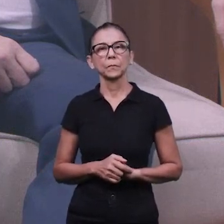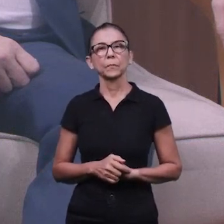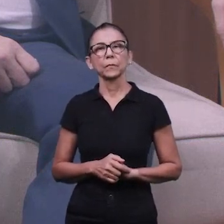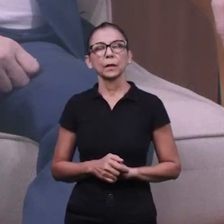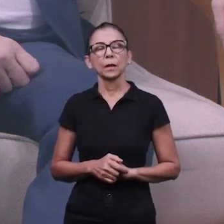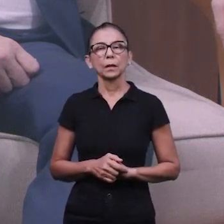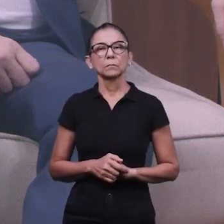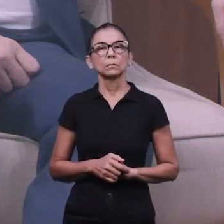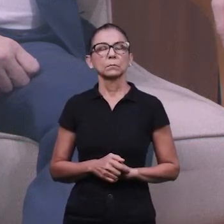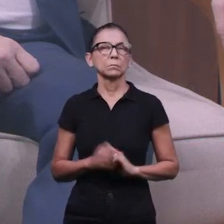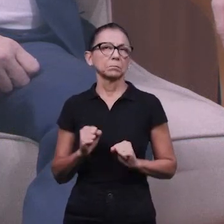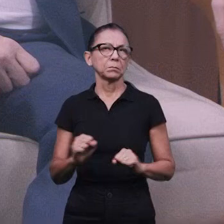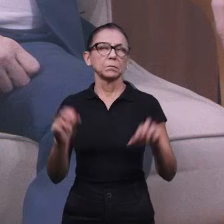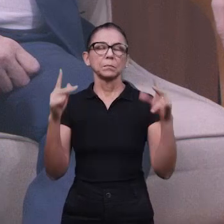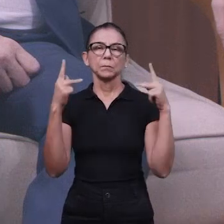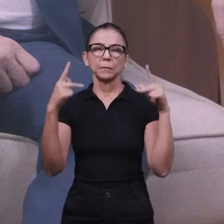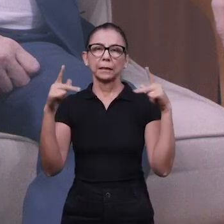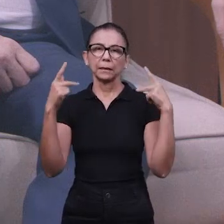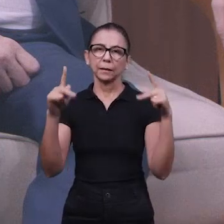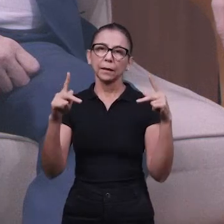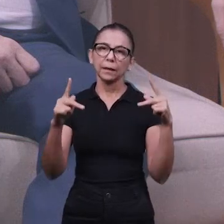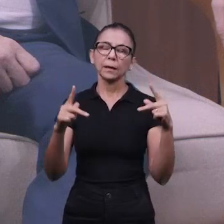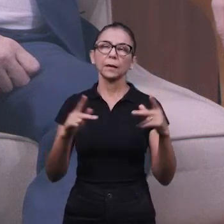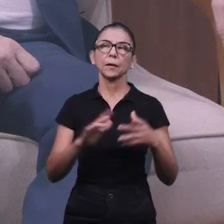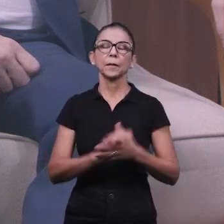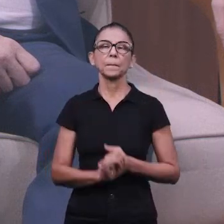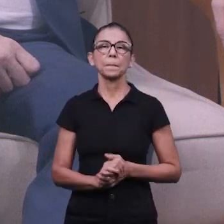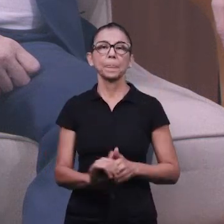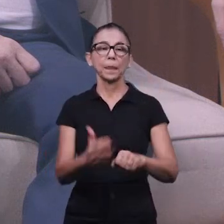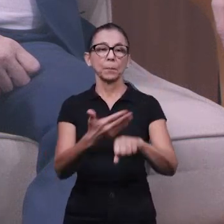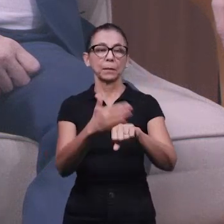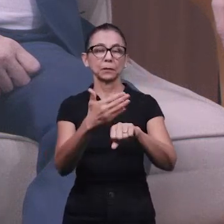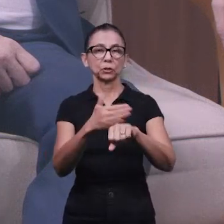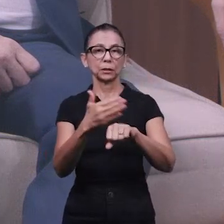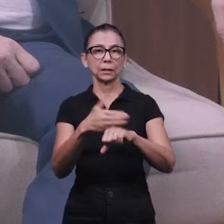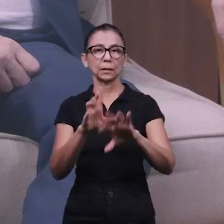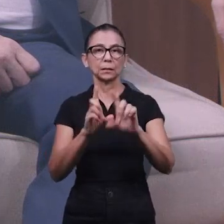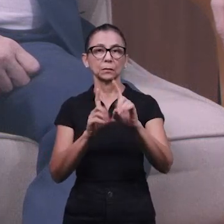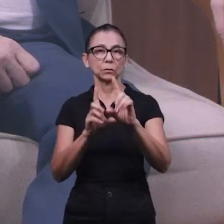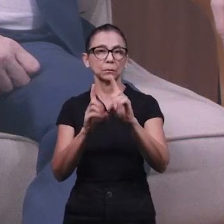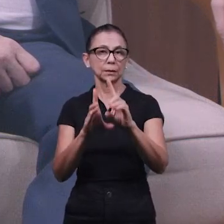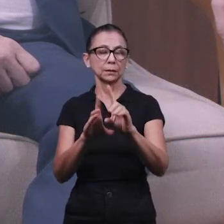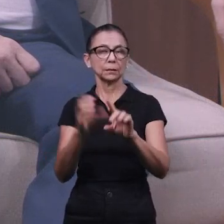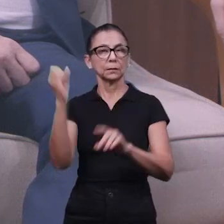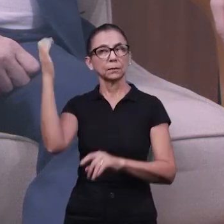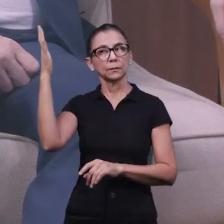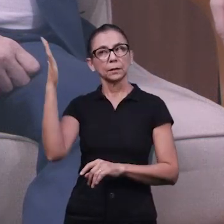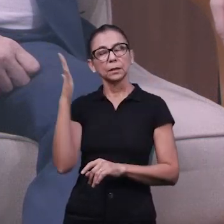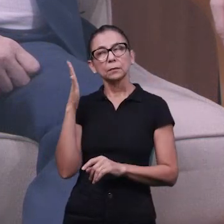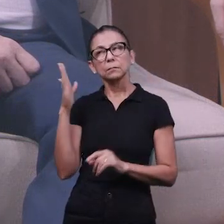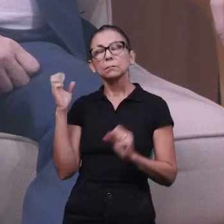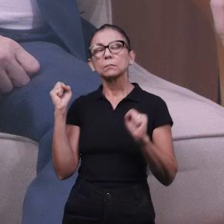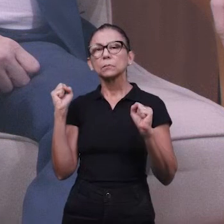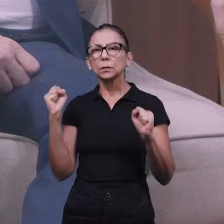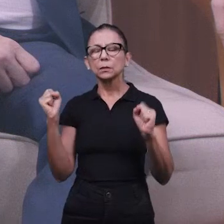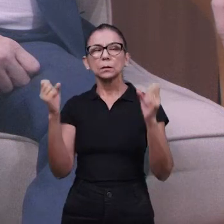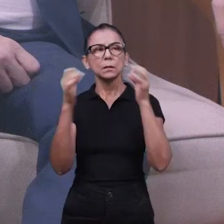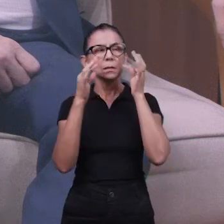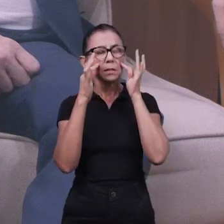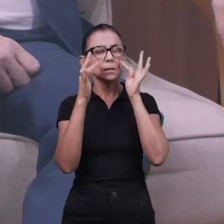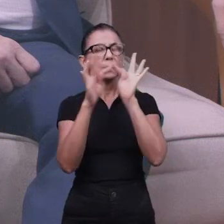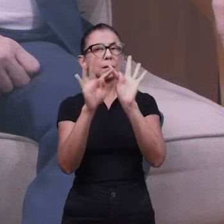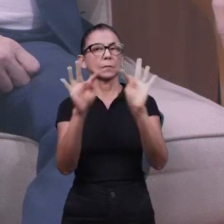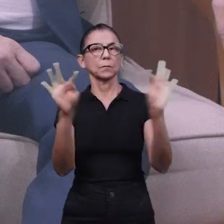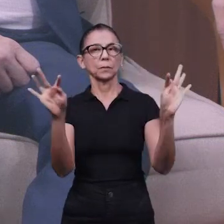le blocus de l'eau qui est à côté de l'eau. Nous pouvons prêcher, vivre